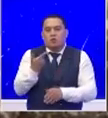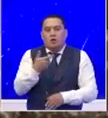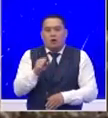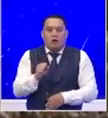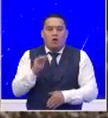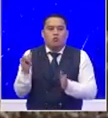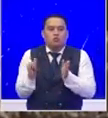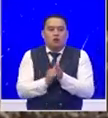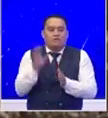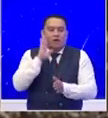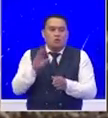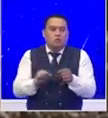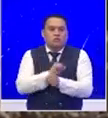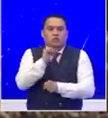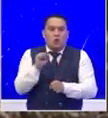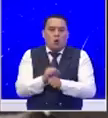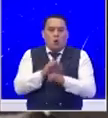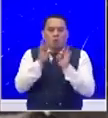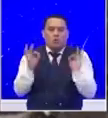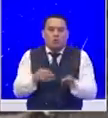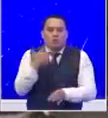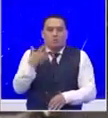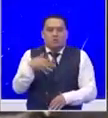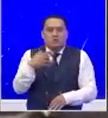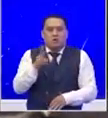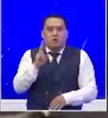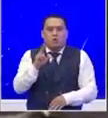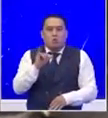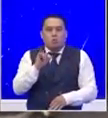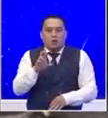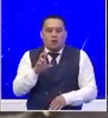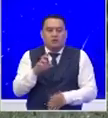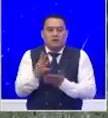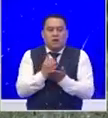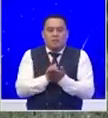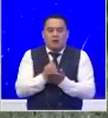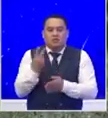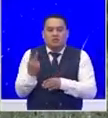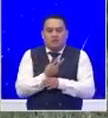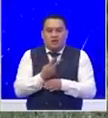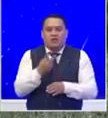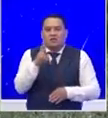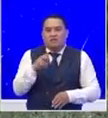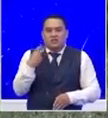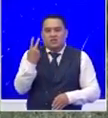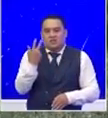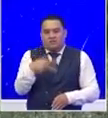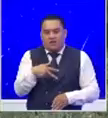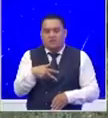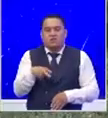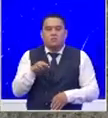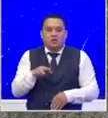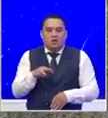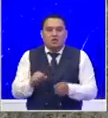земли установят водонапорную башню объемом в 50 кубических метров, 2 резервуара для сбора воды объемом в 220 кубических метров